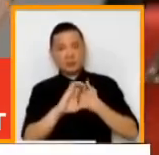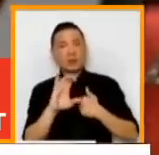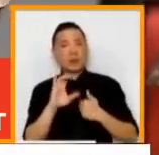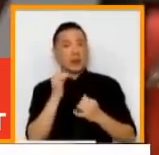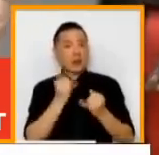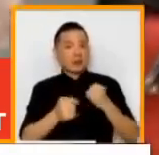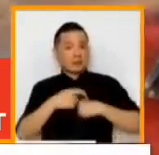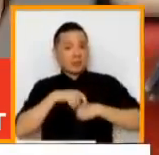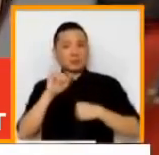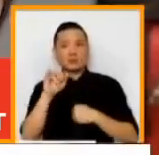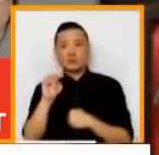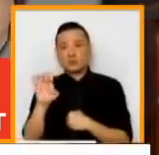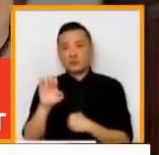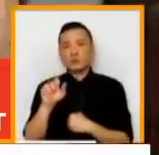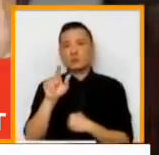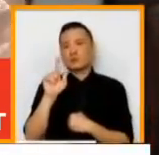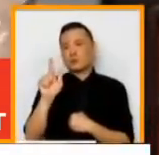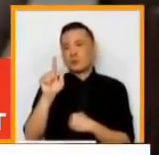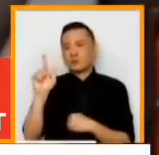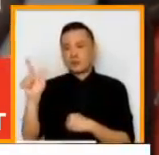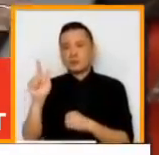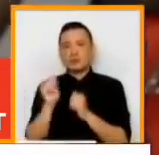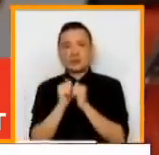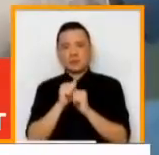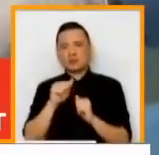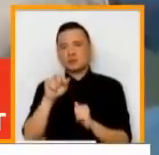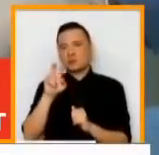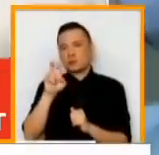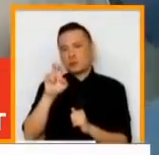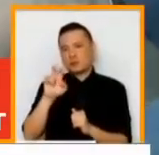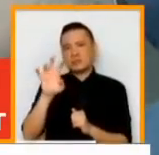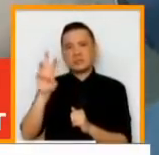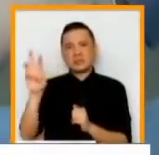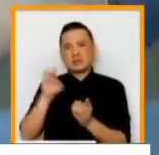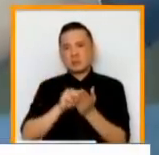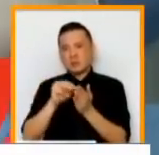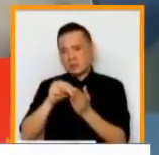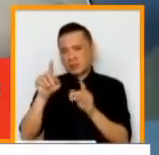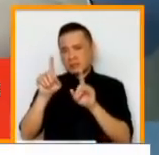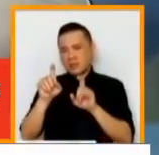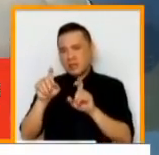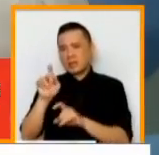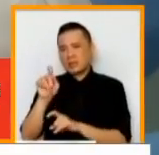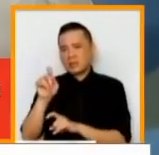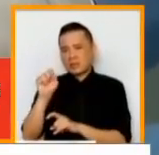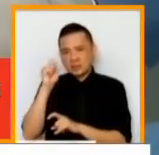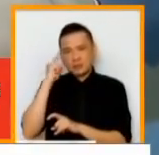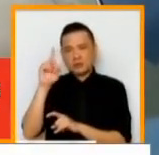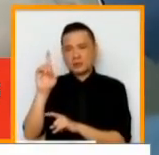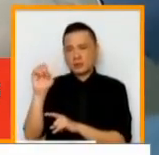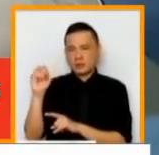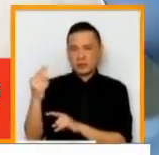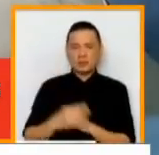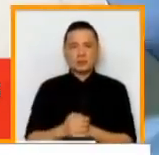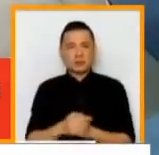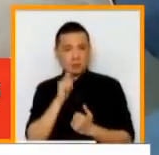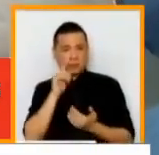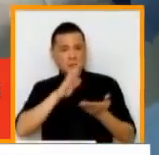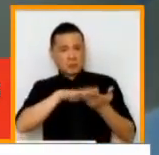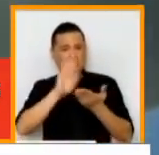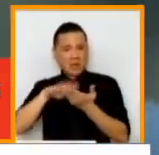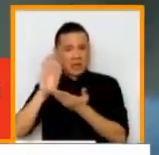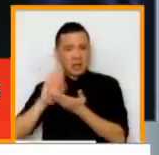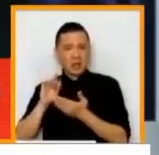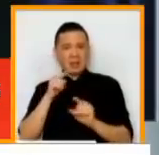246 million pesos na testing kits para sa DOH. Sabi ni Drilon, overpriced din daw ang biniling face mask at face shield galing